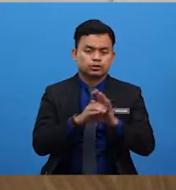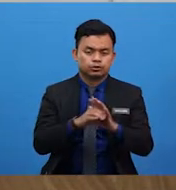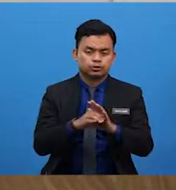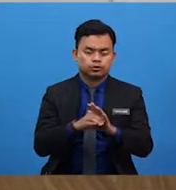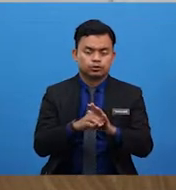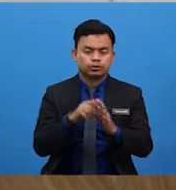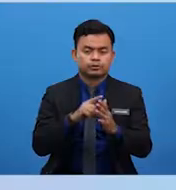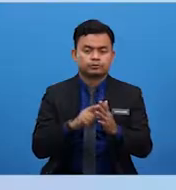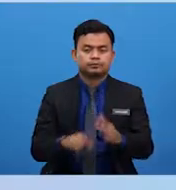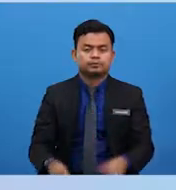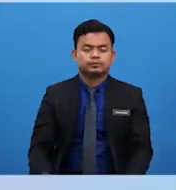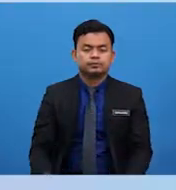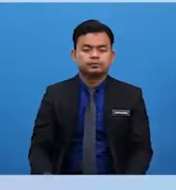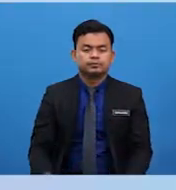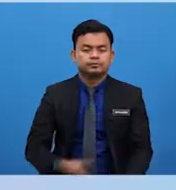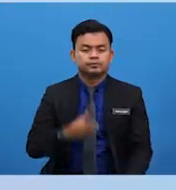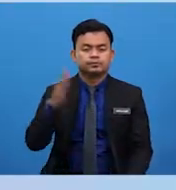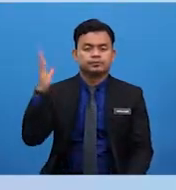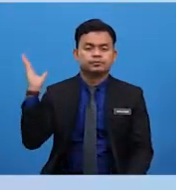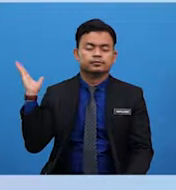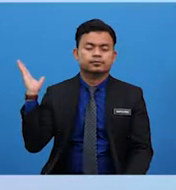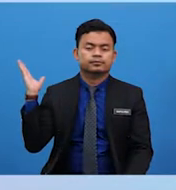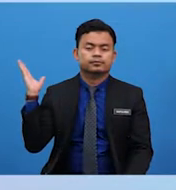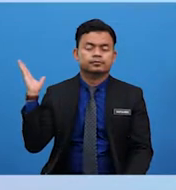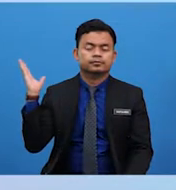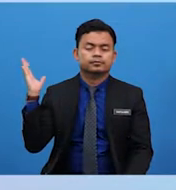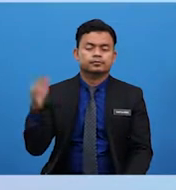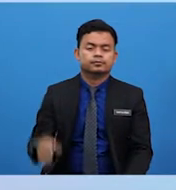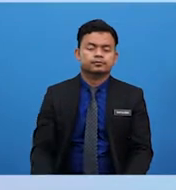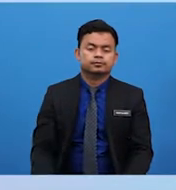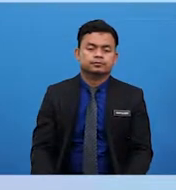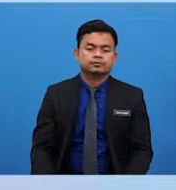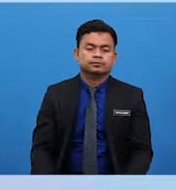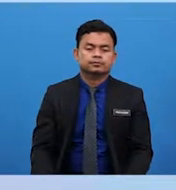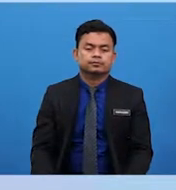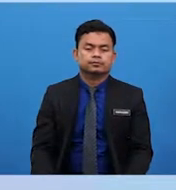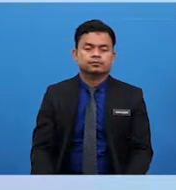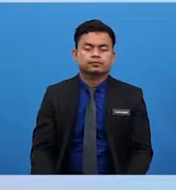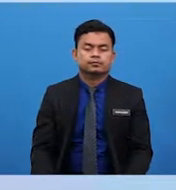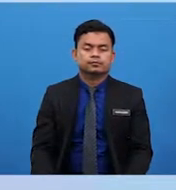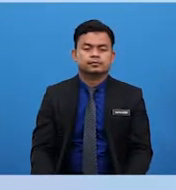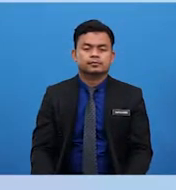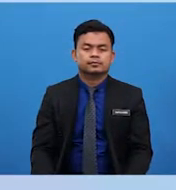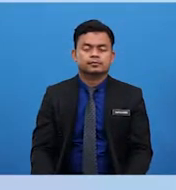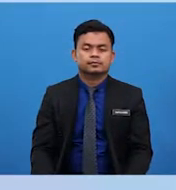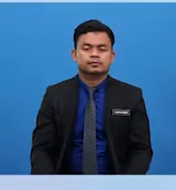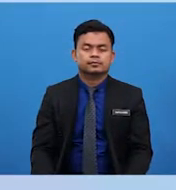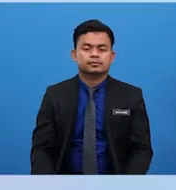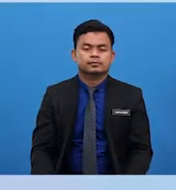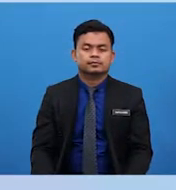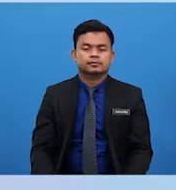sebut jadilah nyentuh media kering Adella seperti arang atau Puncak unikmedia facial